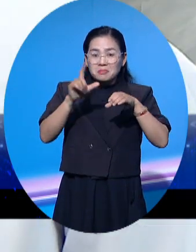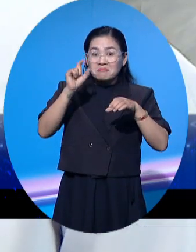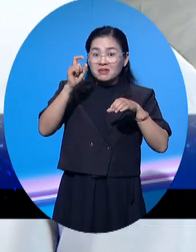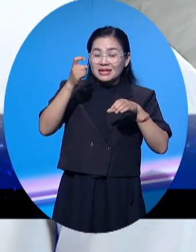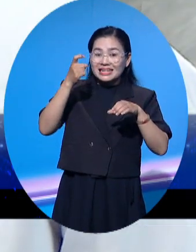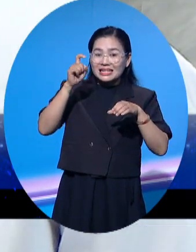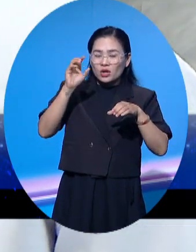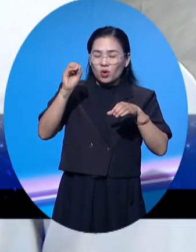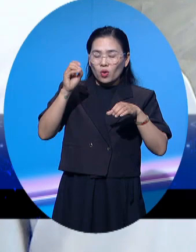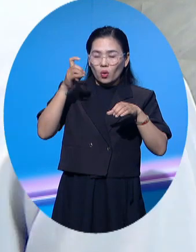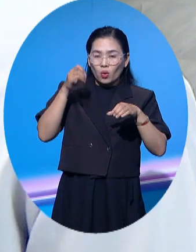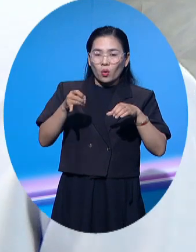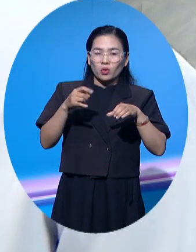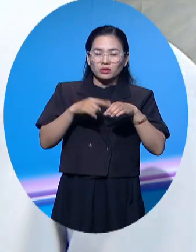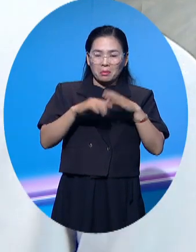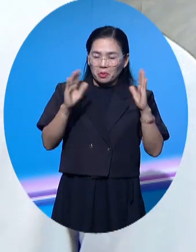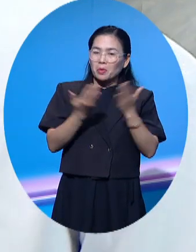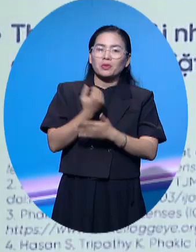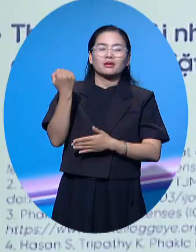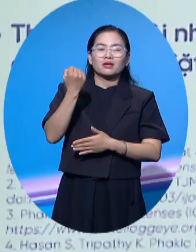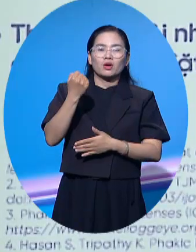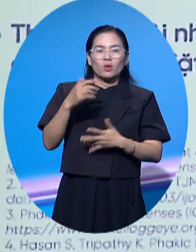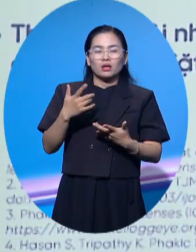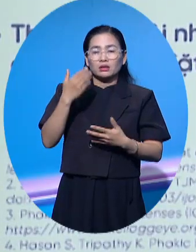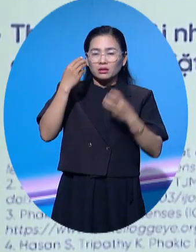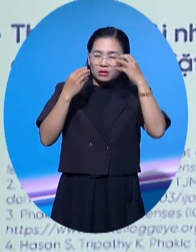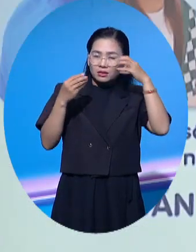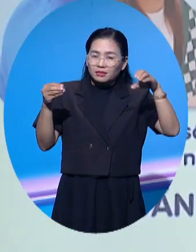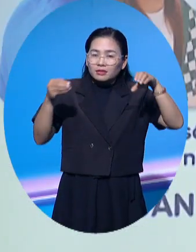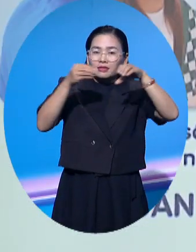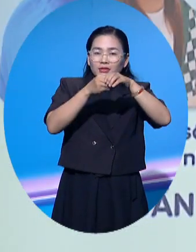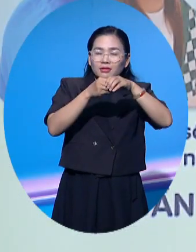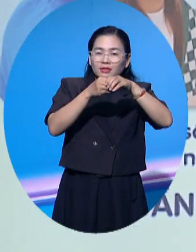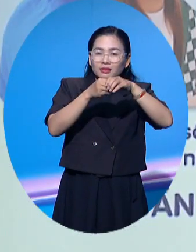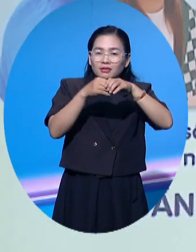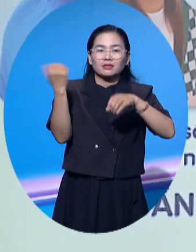diop và một số ca có giác mạc mỏng, không điều trị được bằng phương pháp LASIK thông thường.